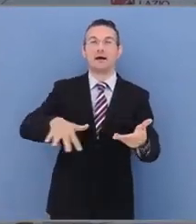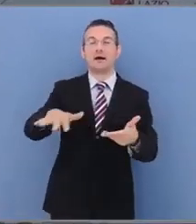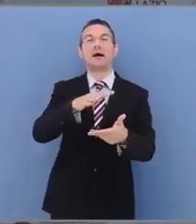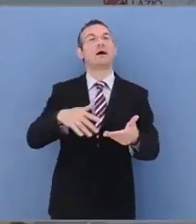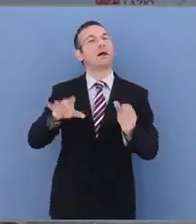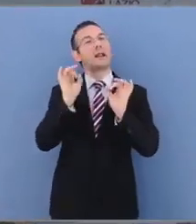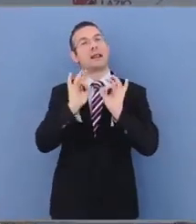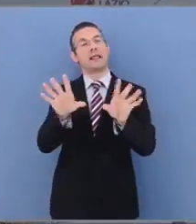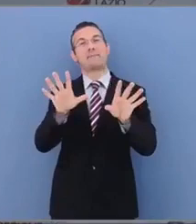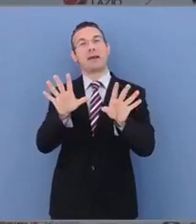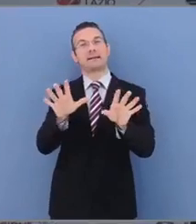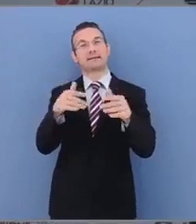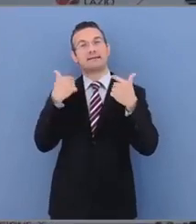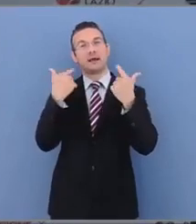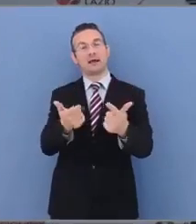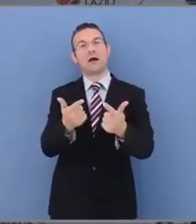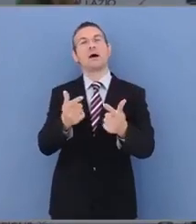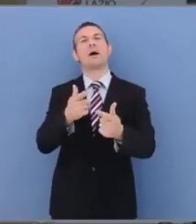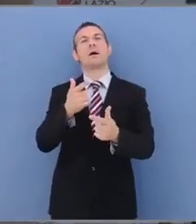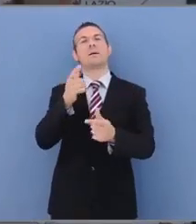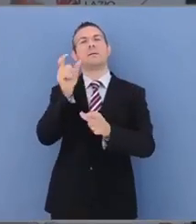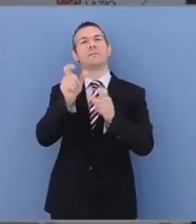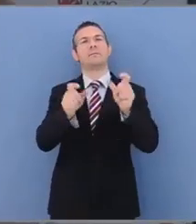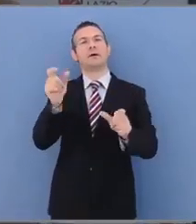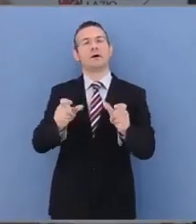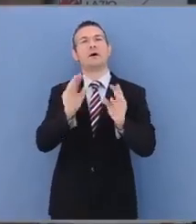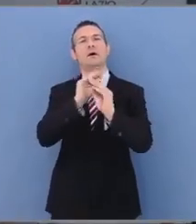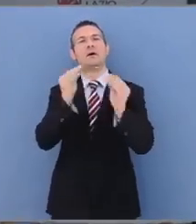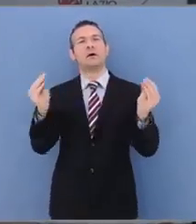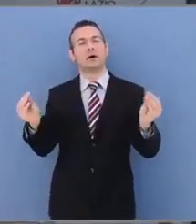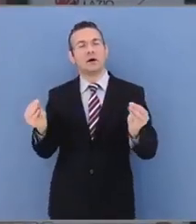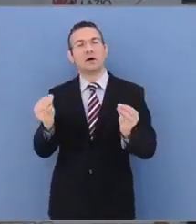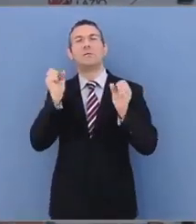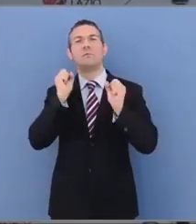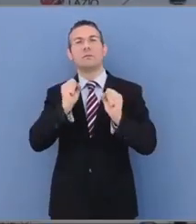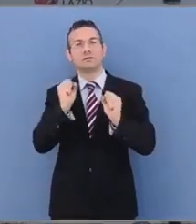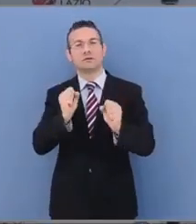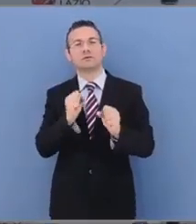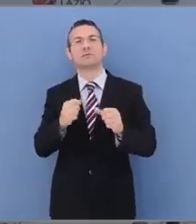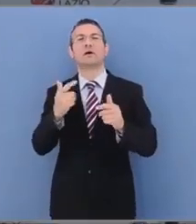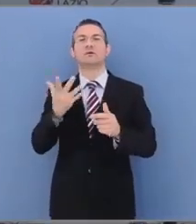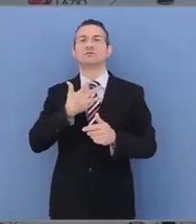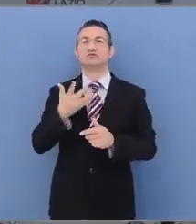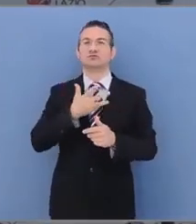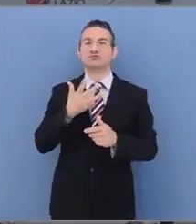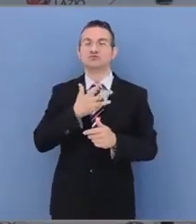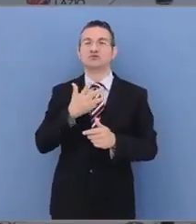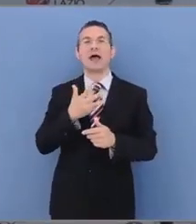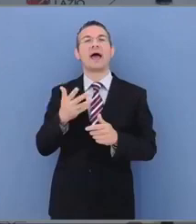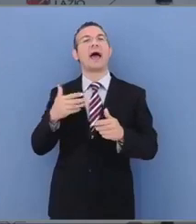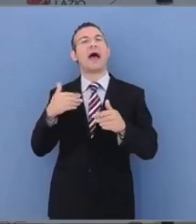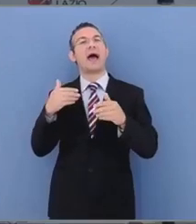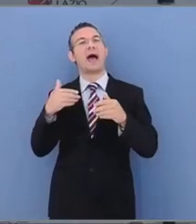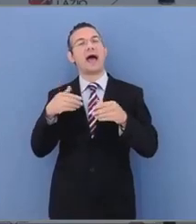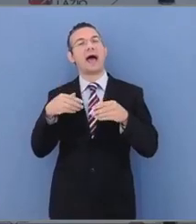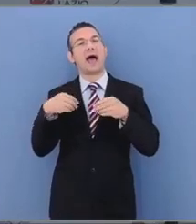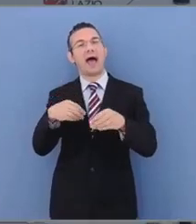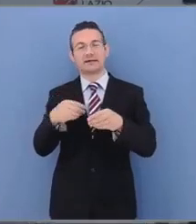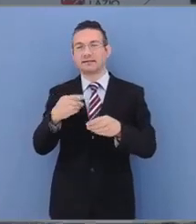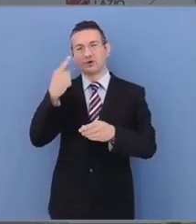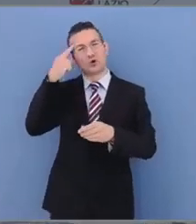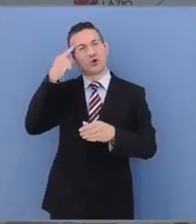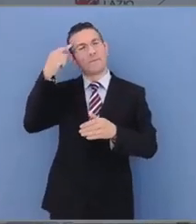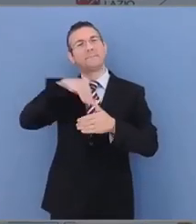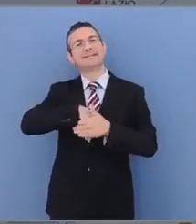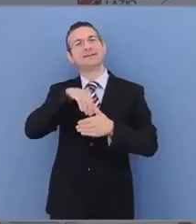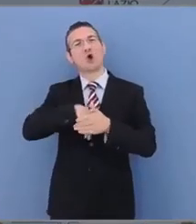poter giocare, di poter frequentare un posto. Qui ci sono persone che fanno studio assistito, ci sono persone che fanno un supporto psicologico per i ragazzi di